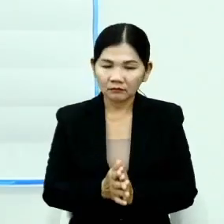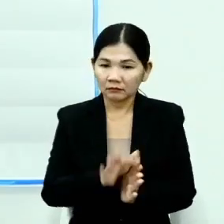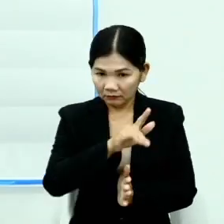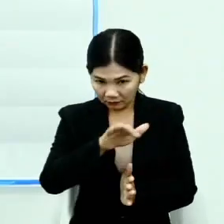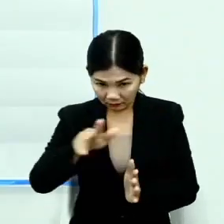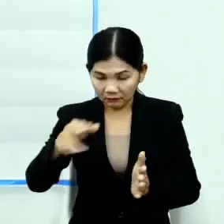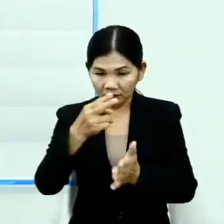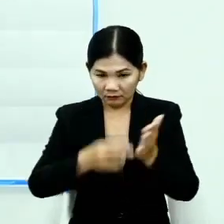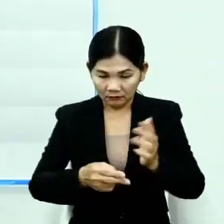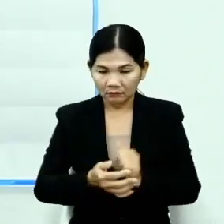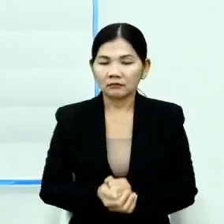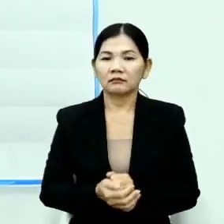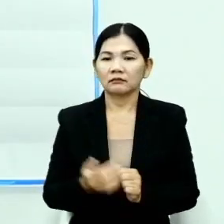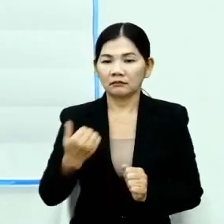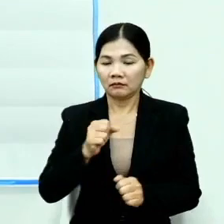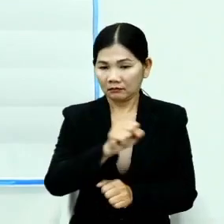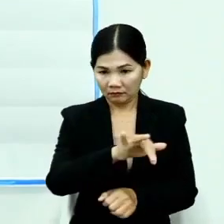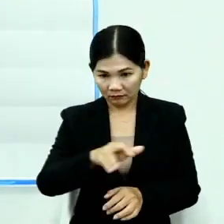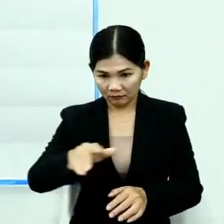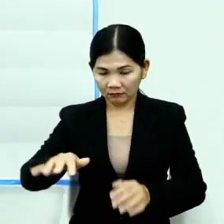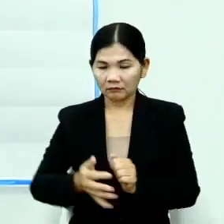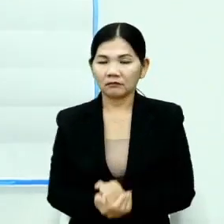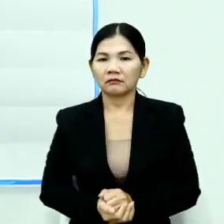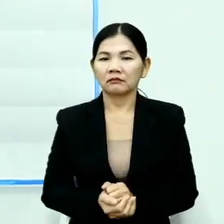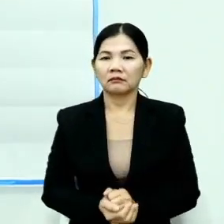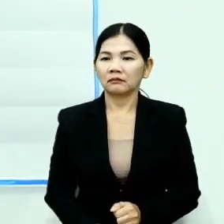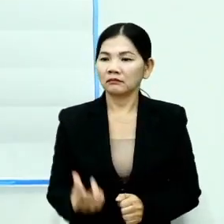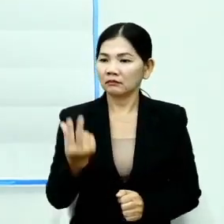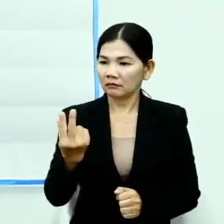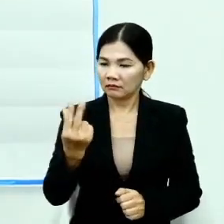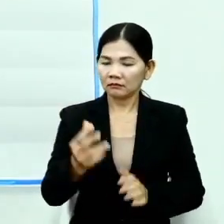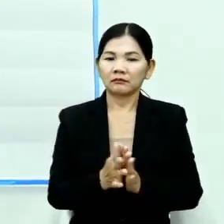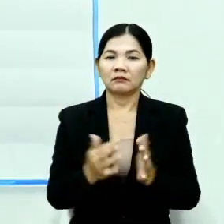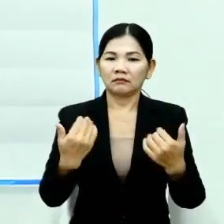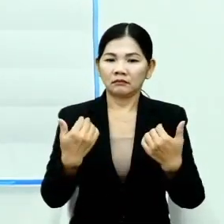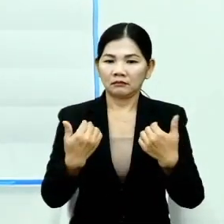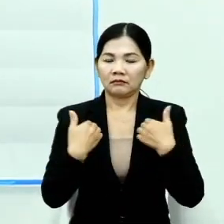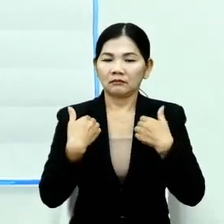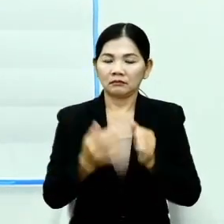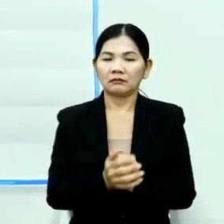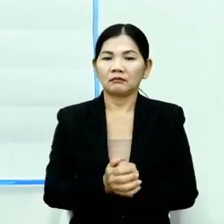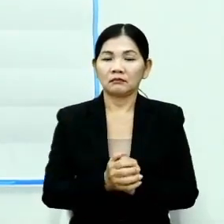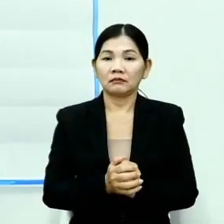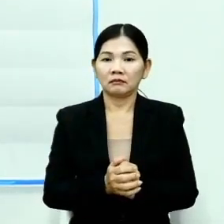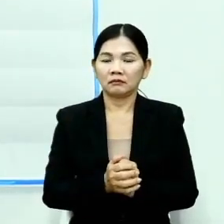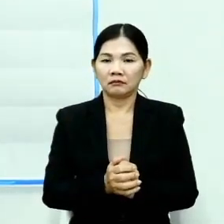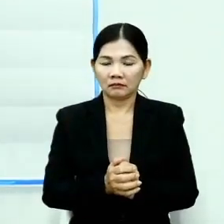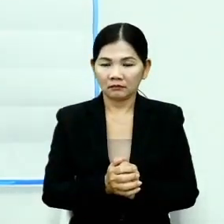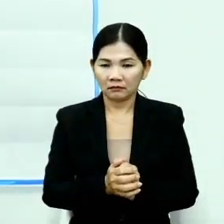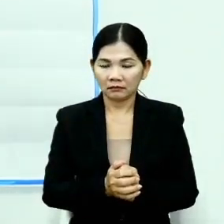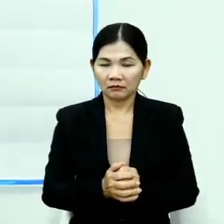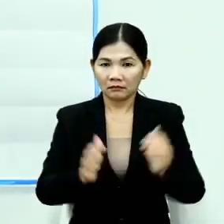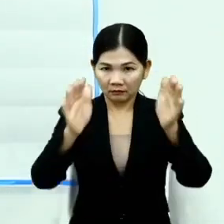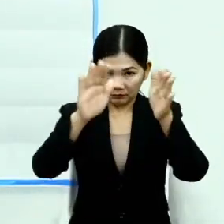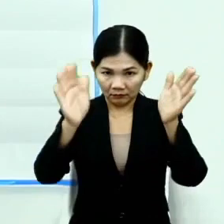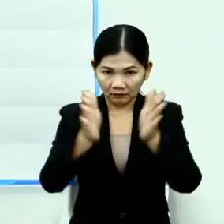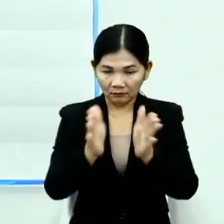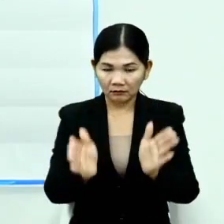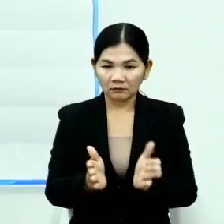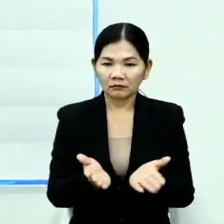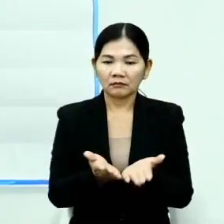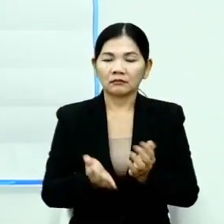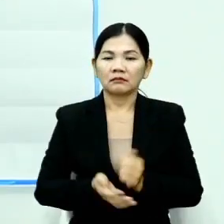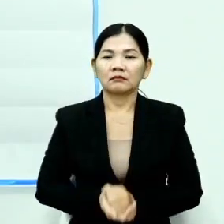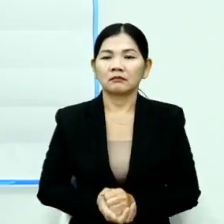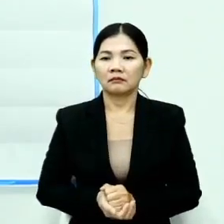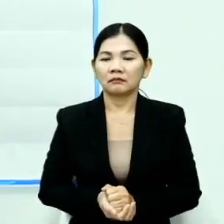កូនចាបំពេញតួអក្សរធដើម្បីឲ្យបានទៅជាពាក្យធទៅតាមរូបភាពឥឡូវកូន